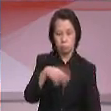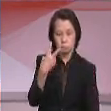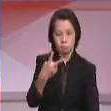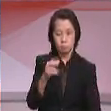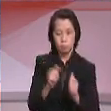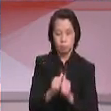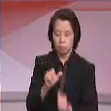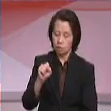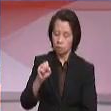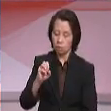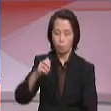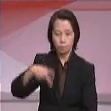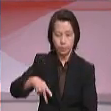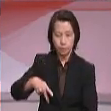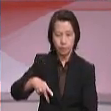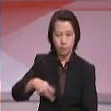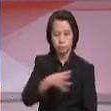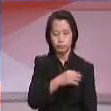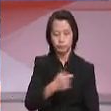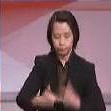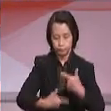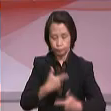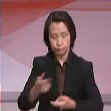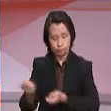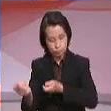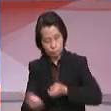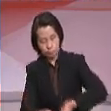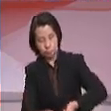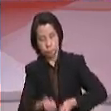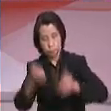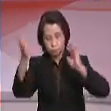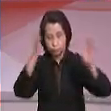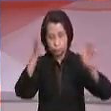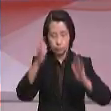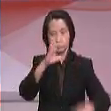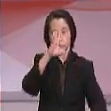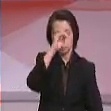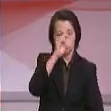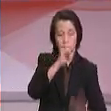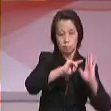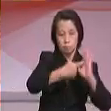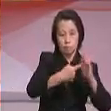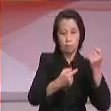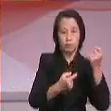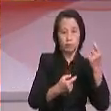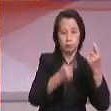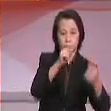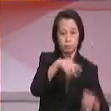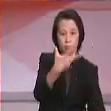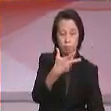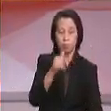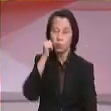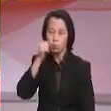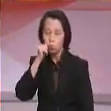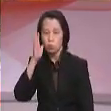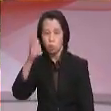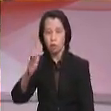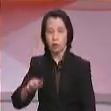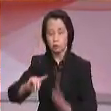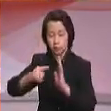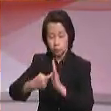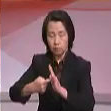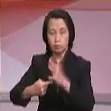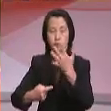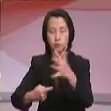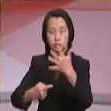dengan SOP yang ketat. Saingan Liga Hoki Malaysia kategori lelaki dijadual bermula 11 Mac, sementara wanita akan membuka tirai